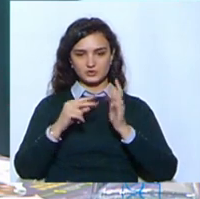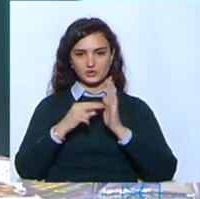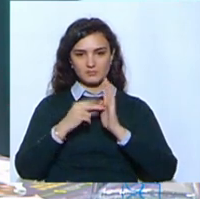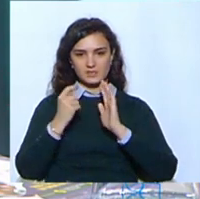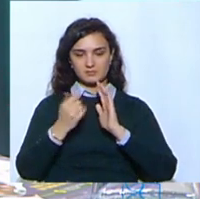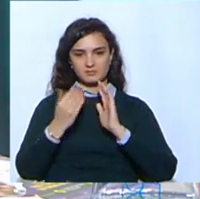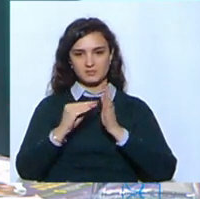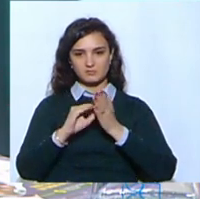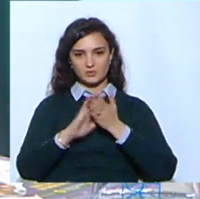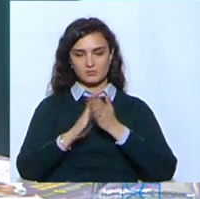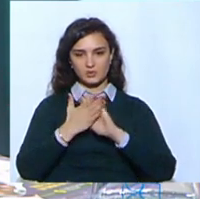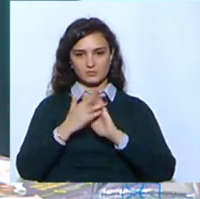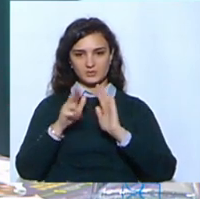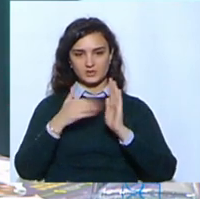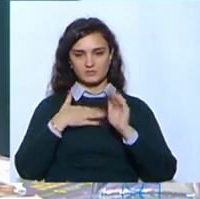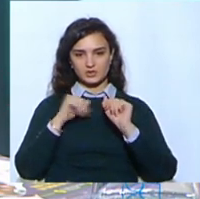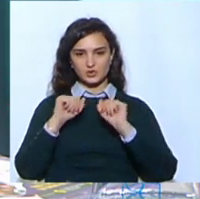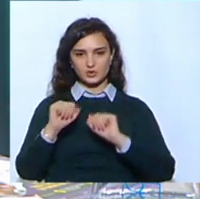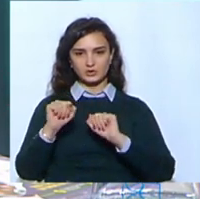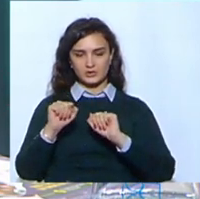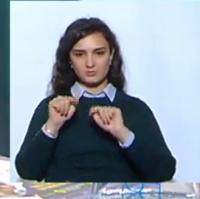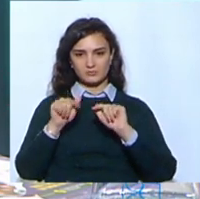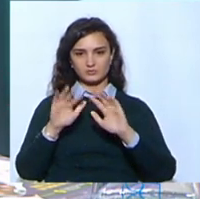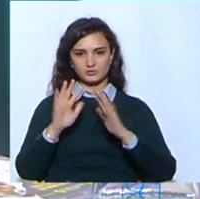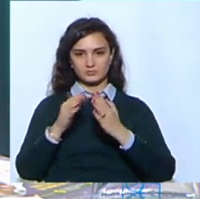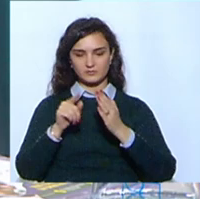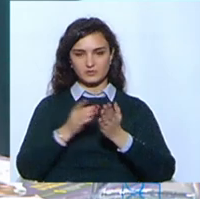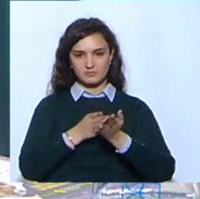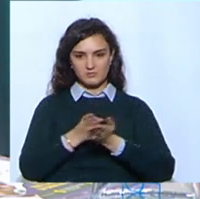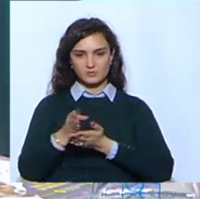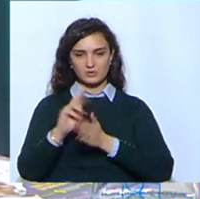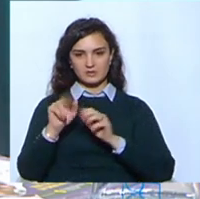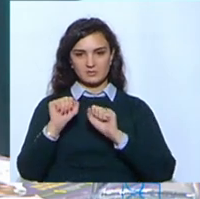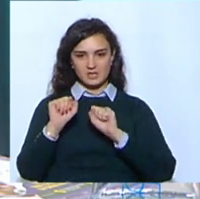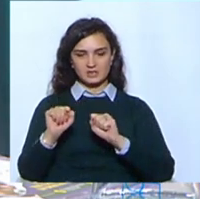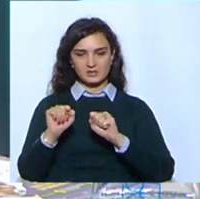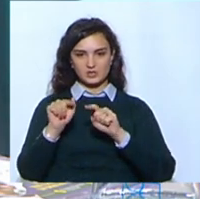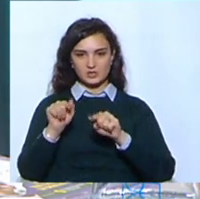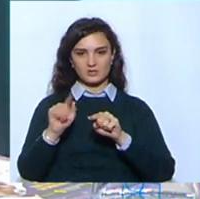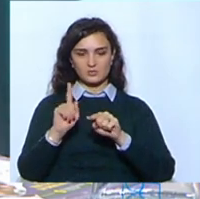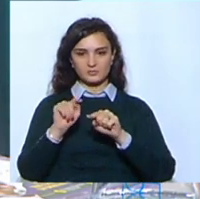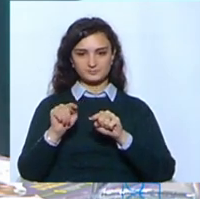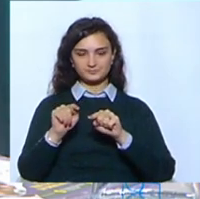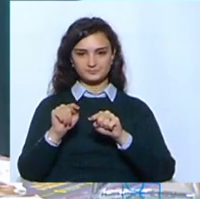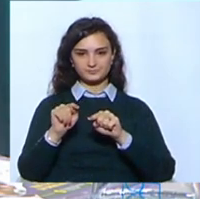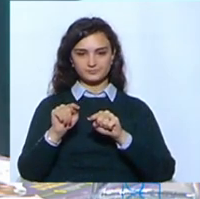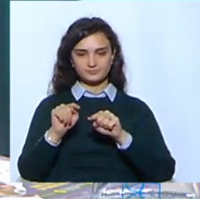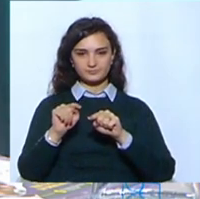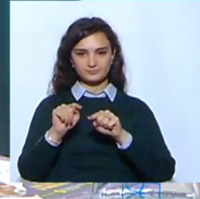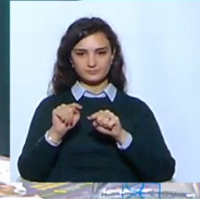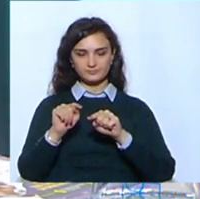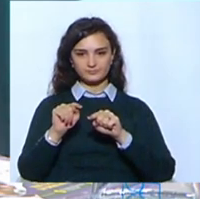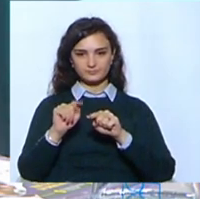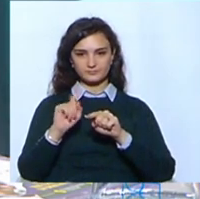შეაფასებენ მის მდგომარეობას და ჩვენი სოლიდარობა ამ შემთხვევაში მიმართულია და მხარდაჭერა იქითკენ, რომ გავლენა